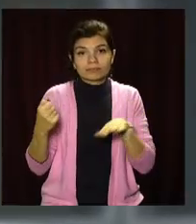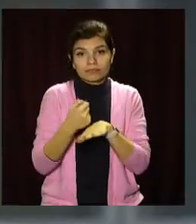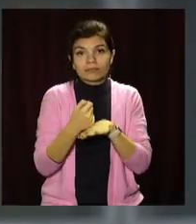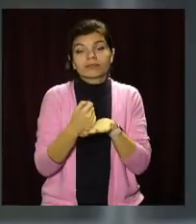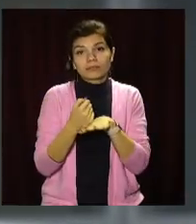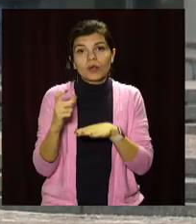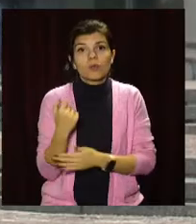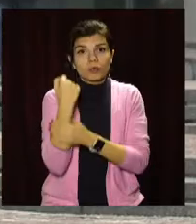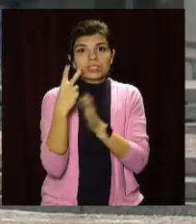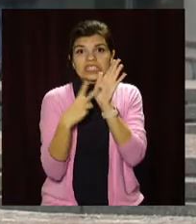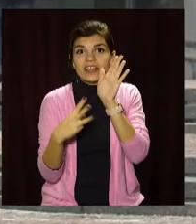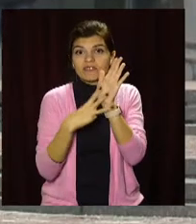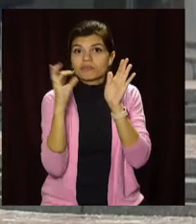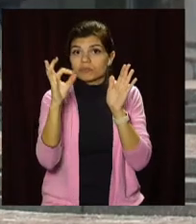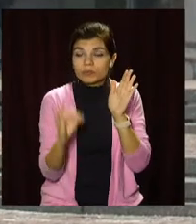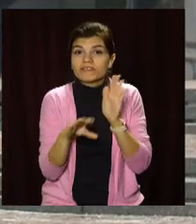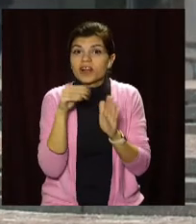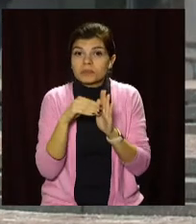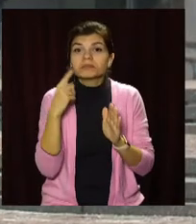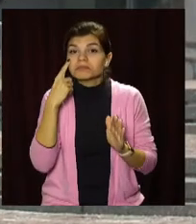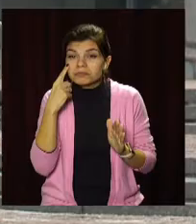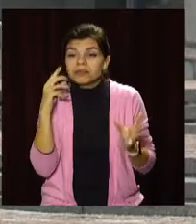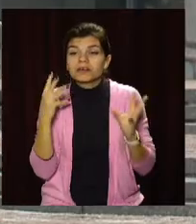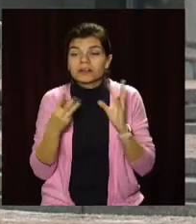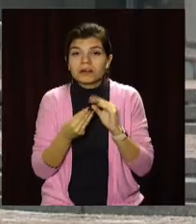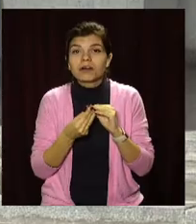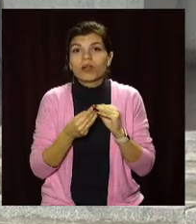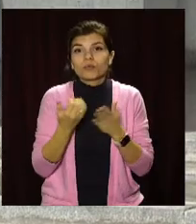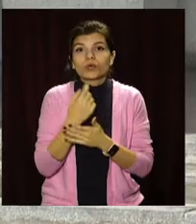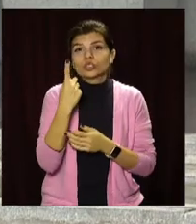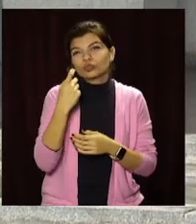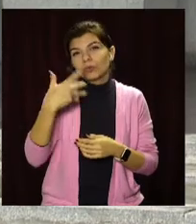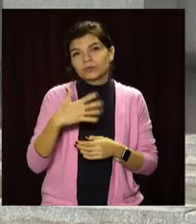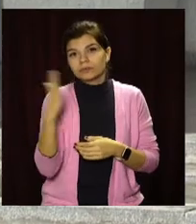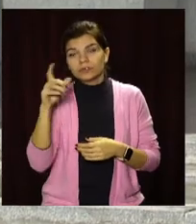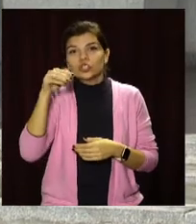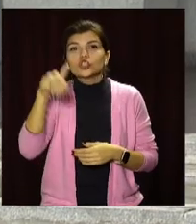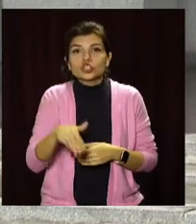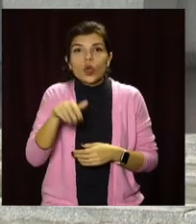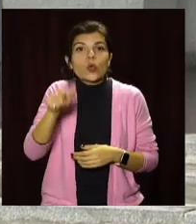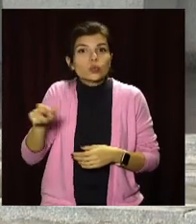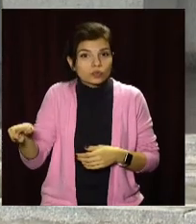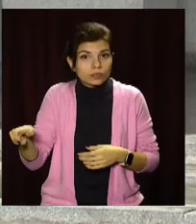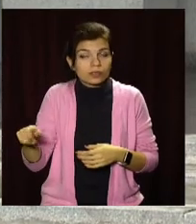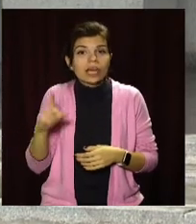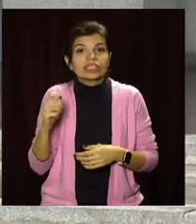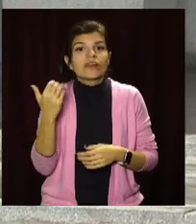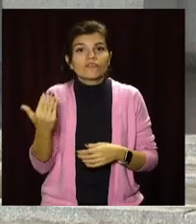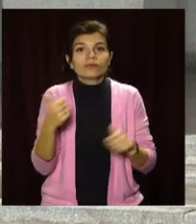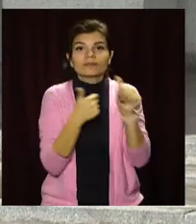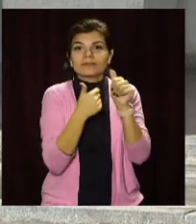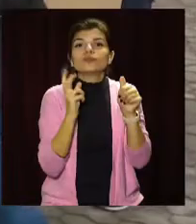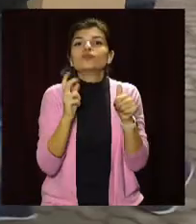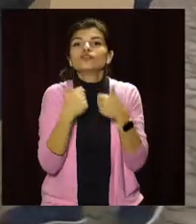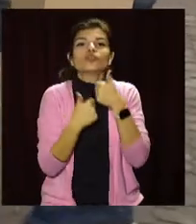міста підтримали 78% виборців. За нього проголосувало понад 150 тисяч городян. За його опонента,